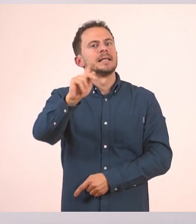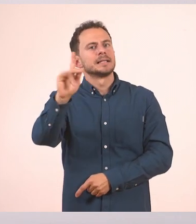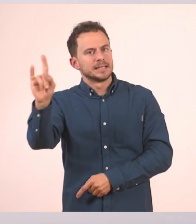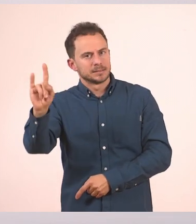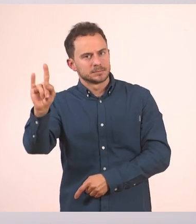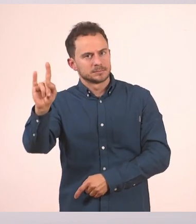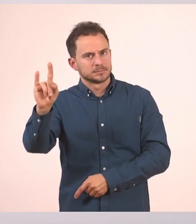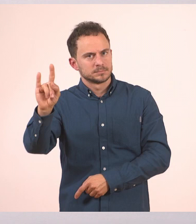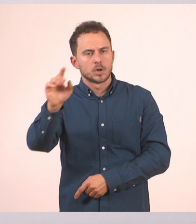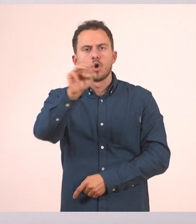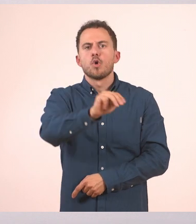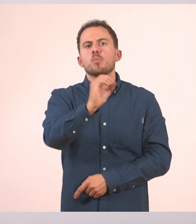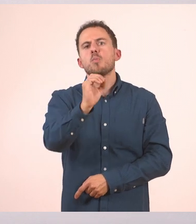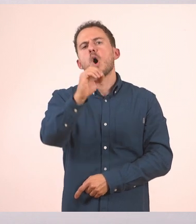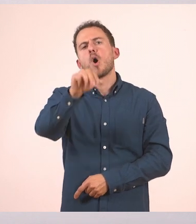κλασματικές